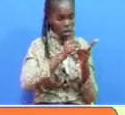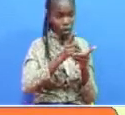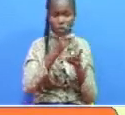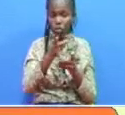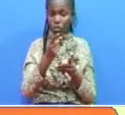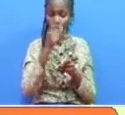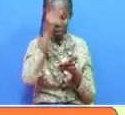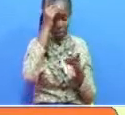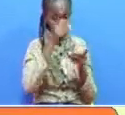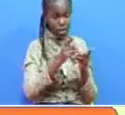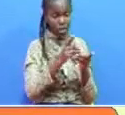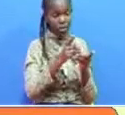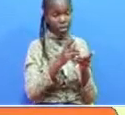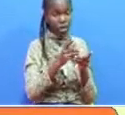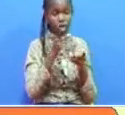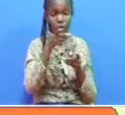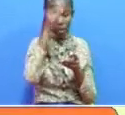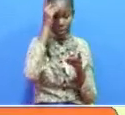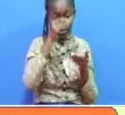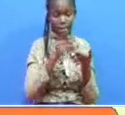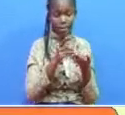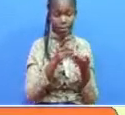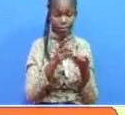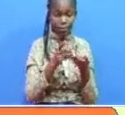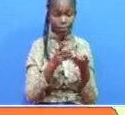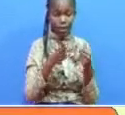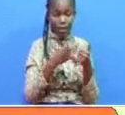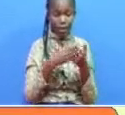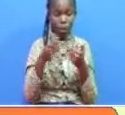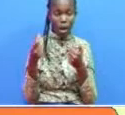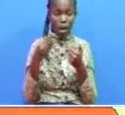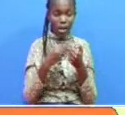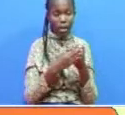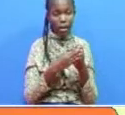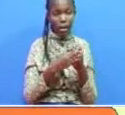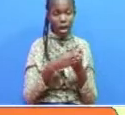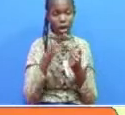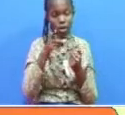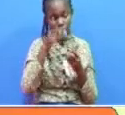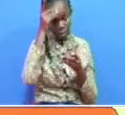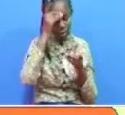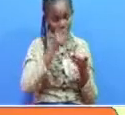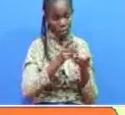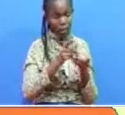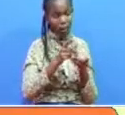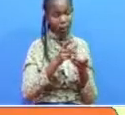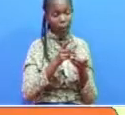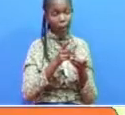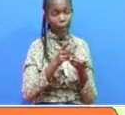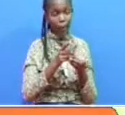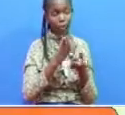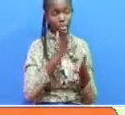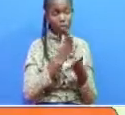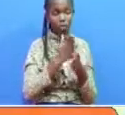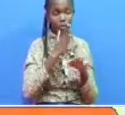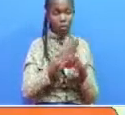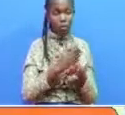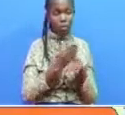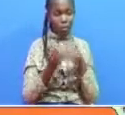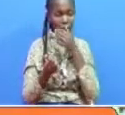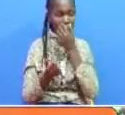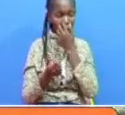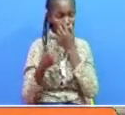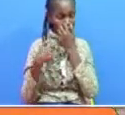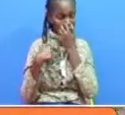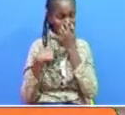kusema? Si nyinyi ndio kusema? Tarehe 9 mwezi wa 8 si nyinyi ndio mtasema? Ni kweli ama si kweli? And I am standing